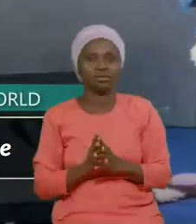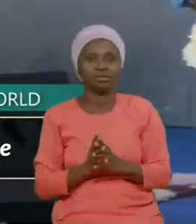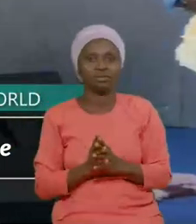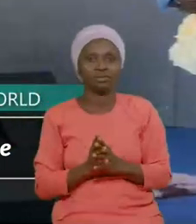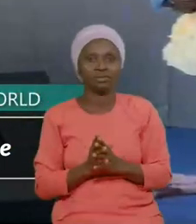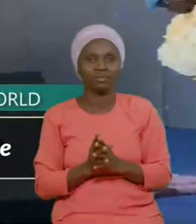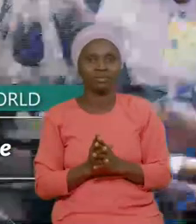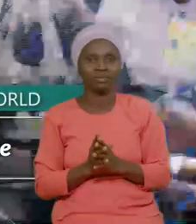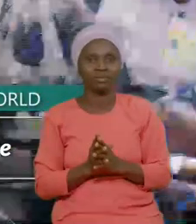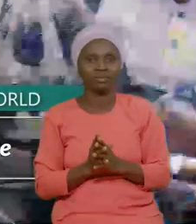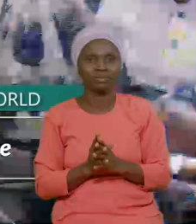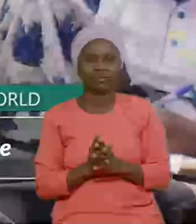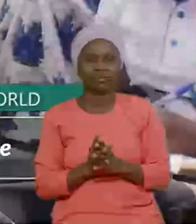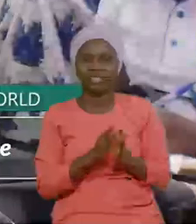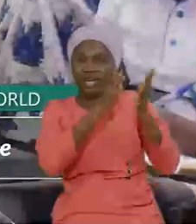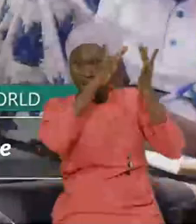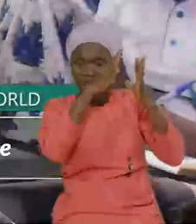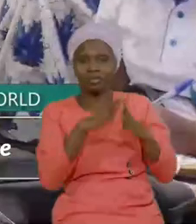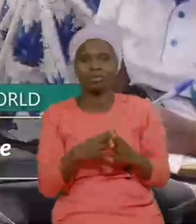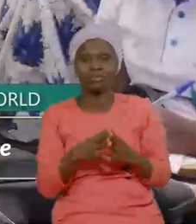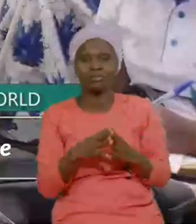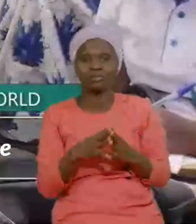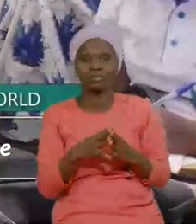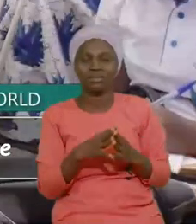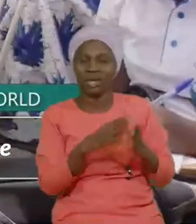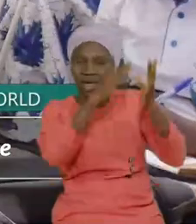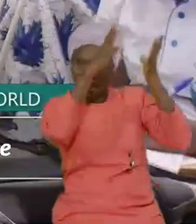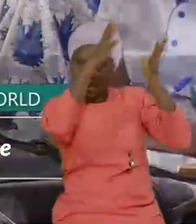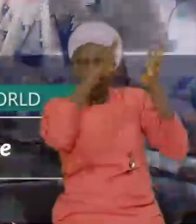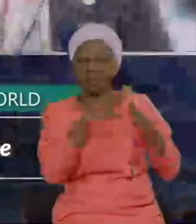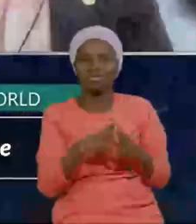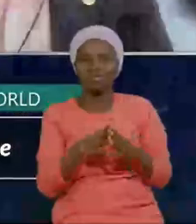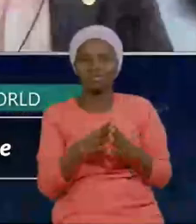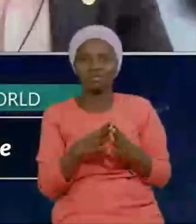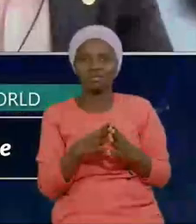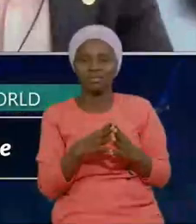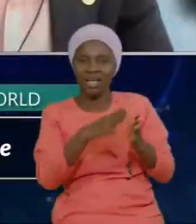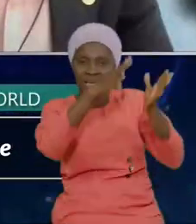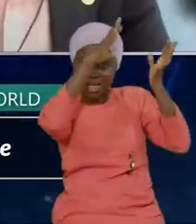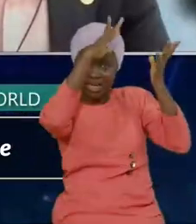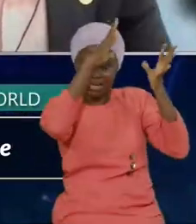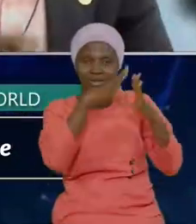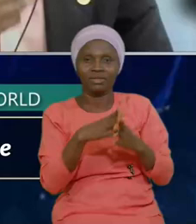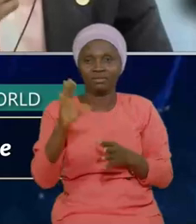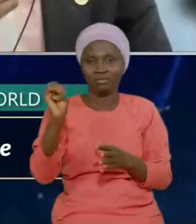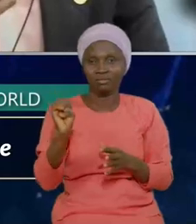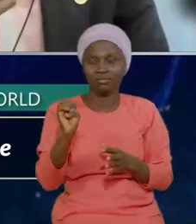Espérer de haute réalisation par la grâce. Espérer.